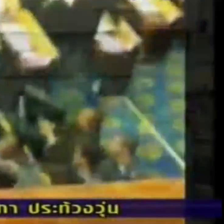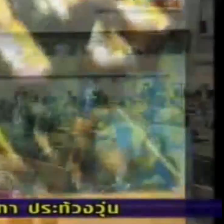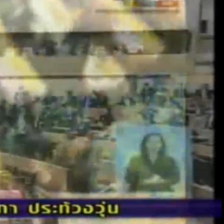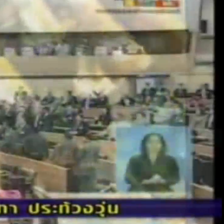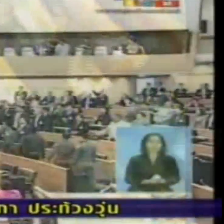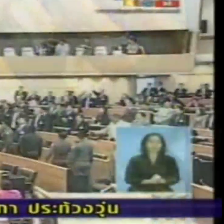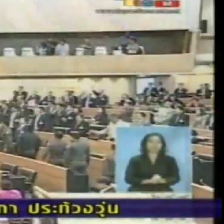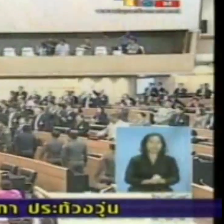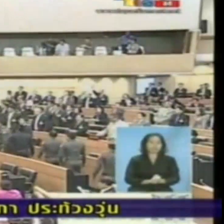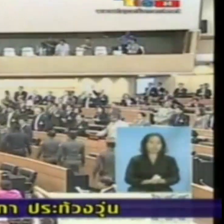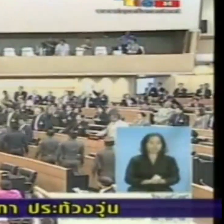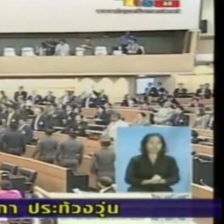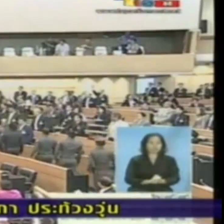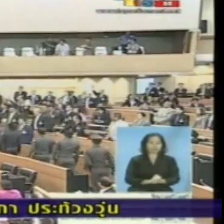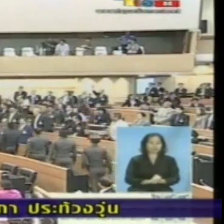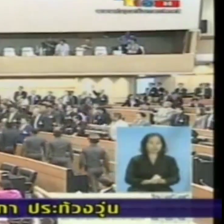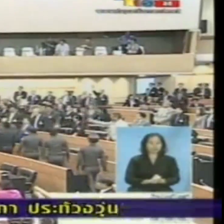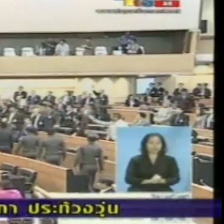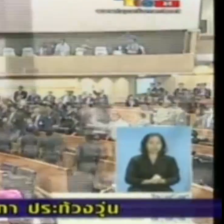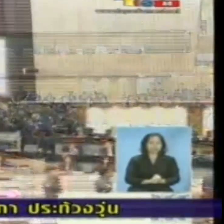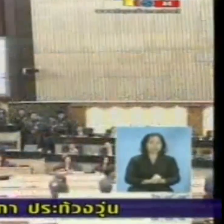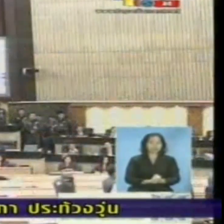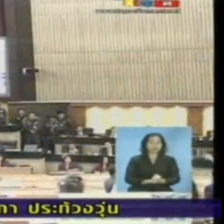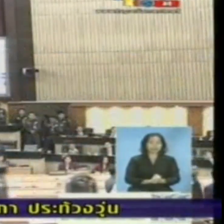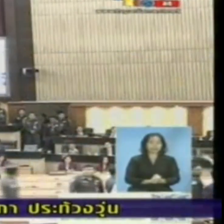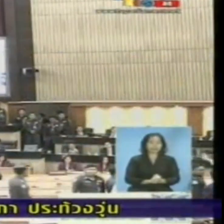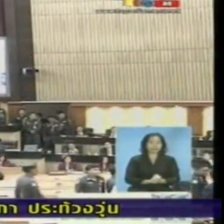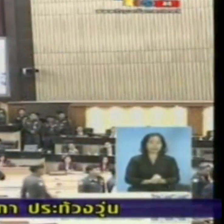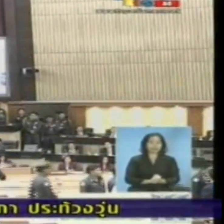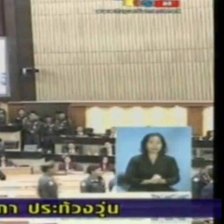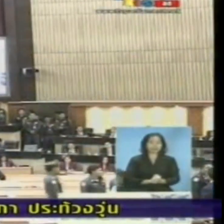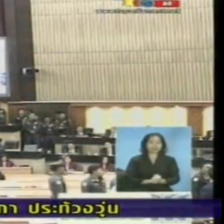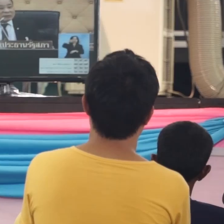ลซับซ้อนขึ้นทุกที